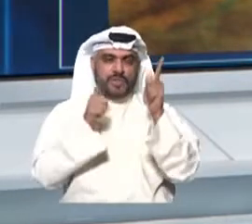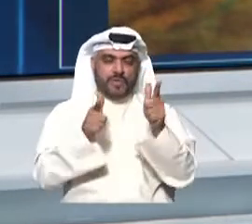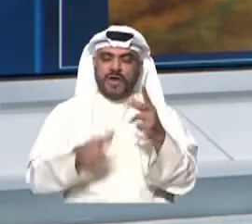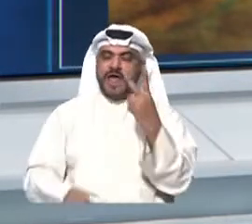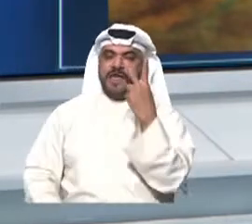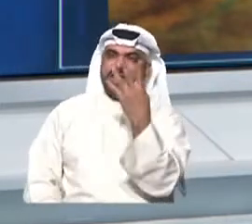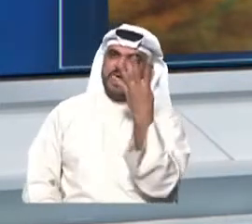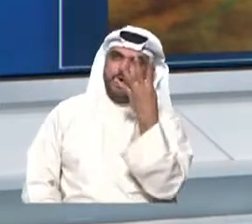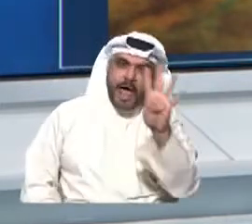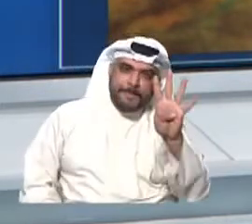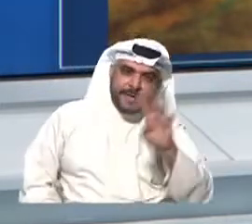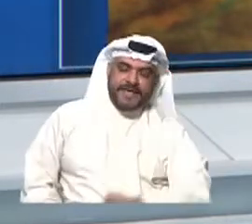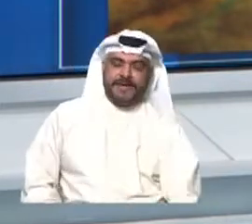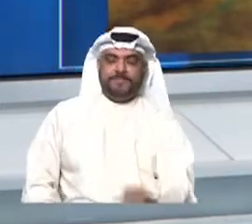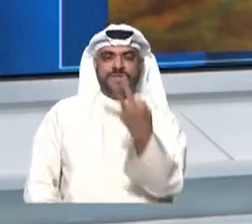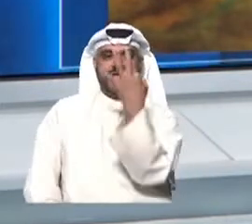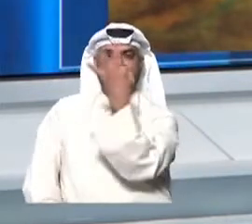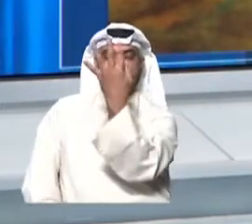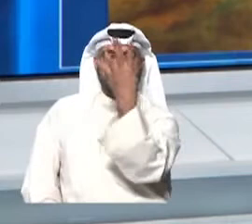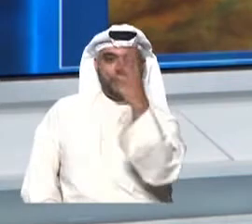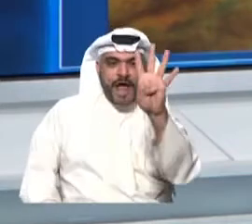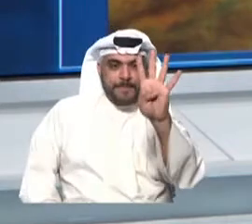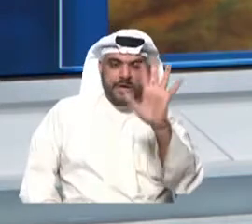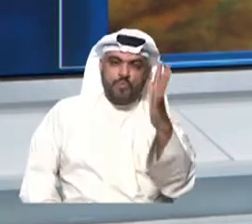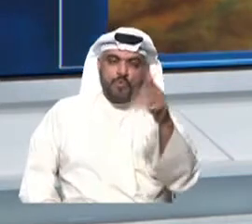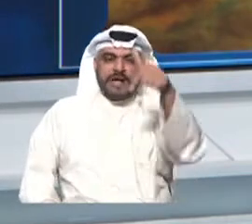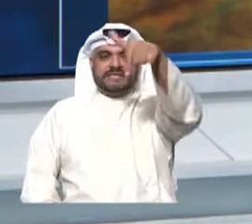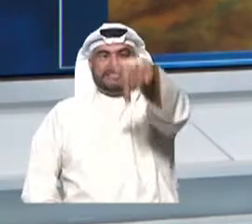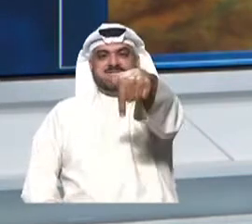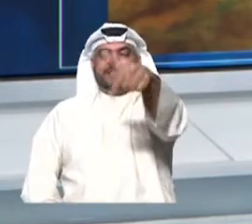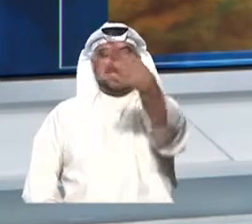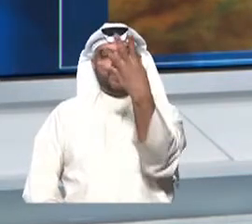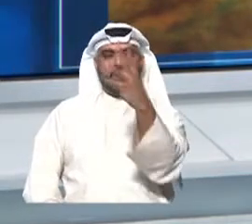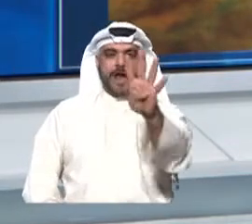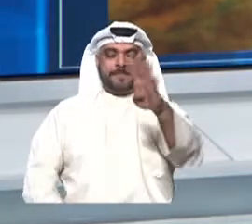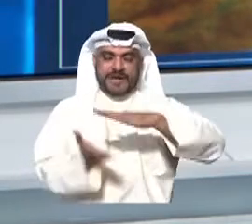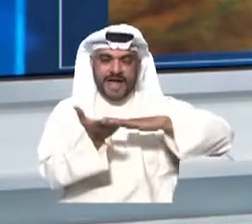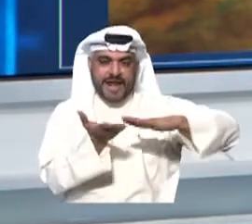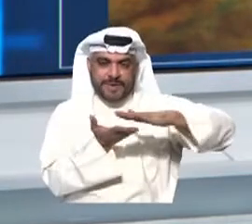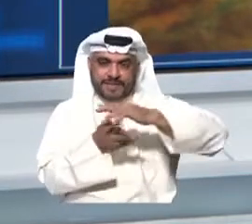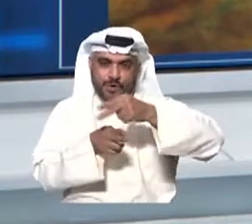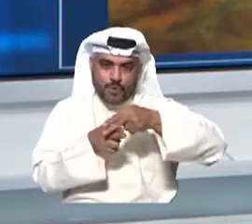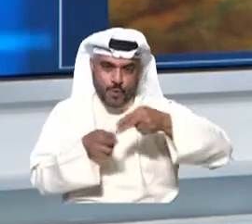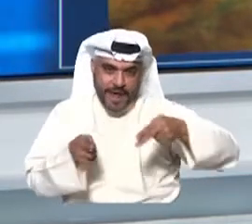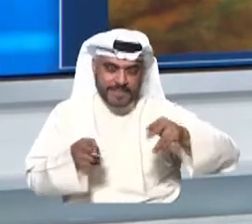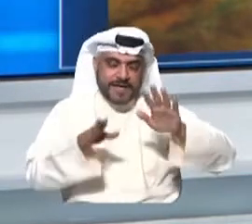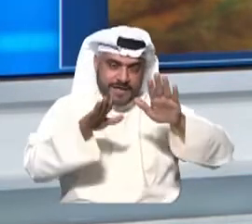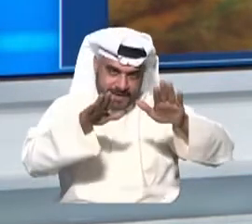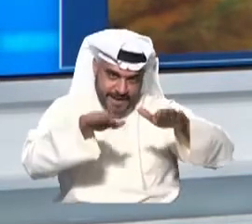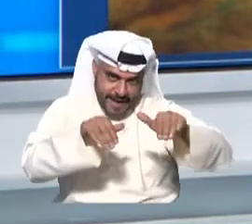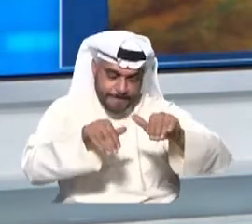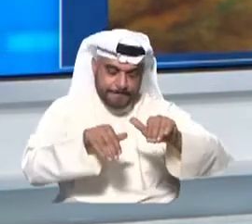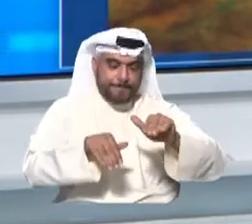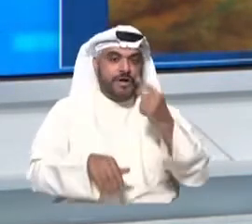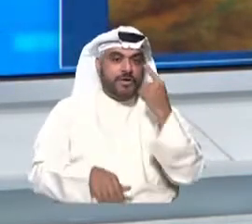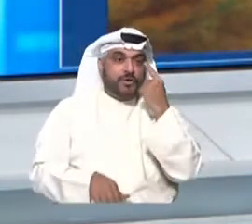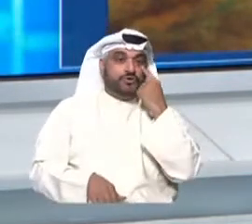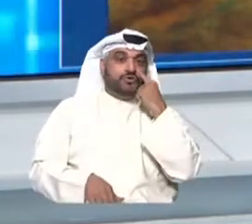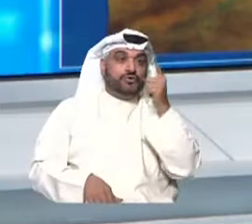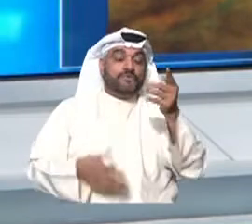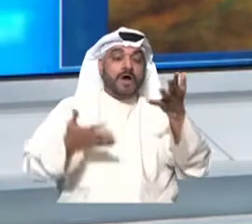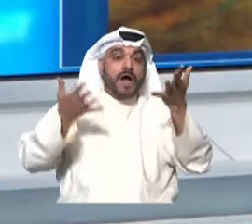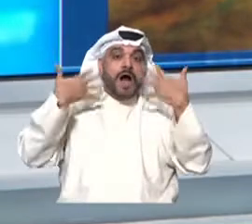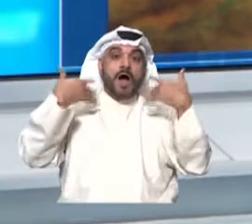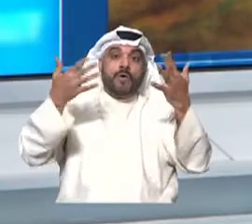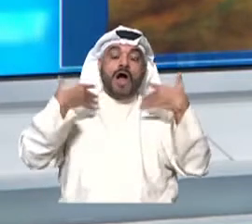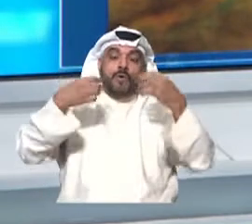إلى 43 وقد تصل إلى 46 درجة مئوية على بعض المناطق. زحف الرمال أيضا وارد معنا مع نشاط الرياح